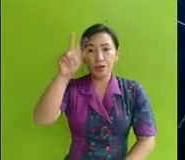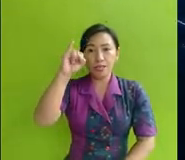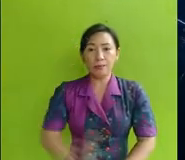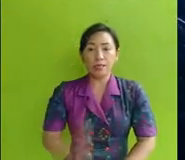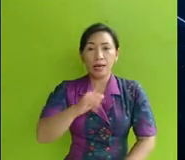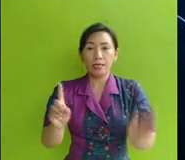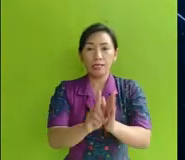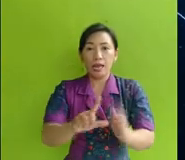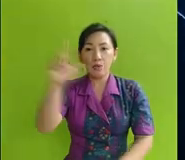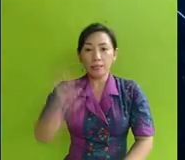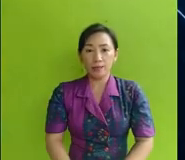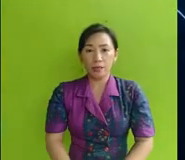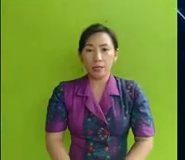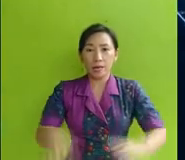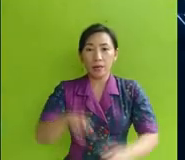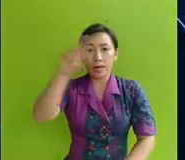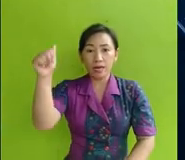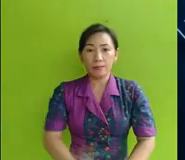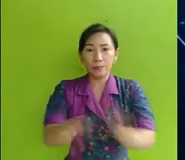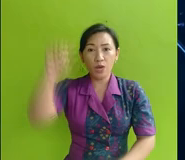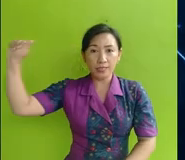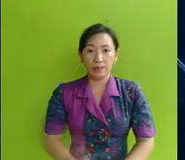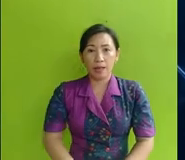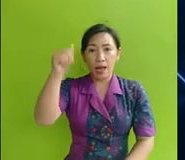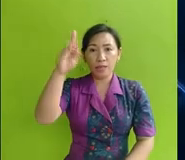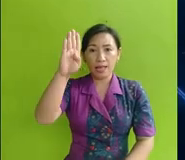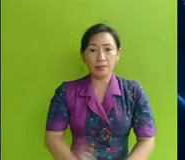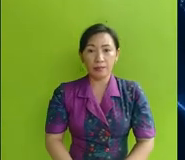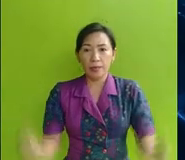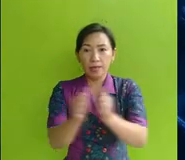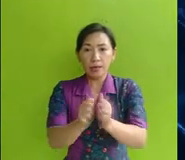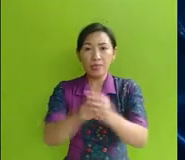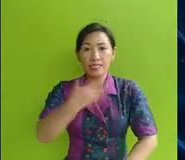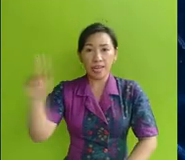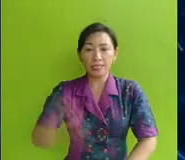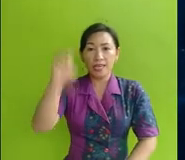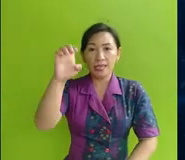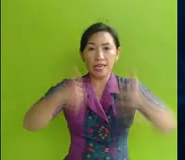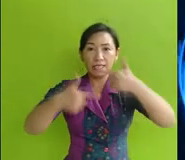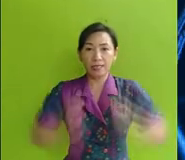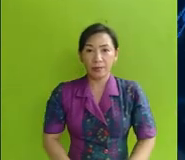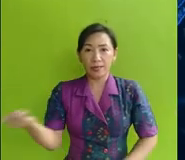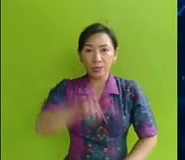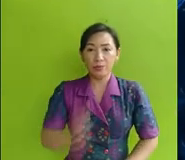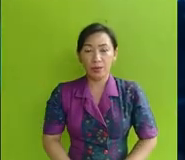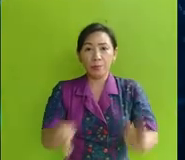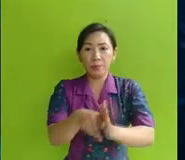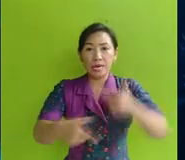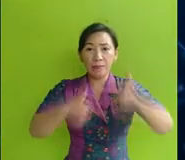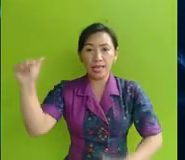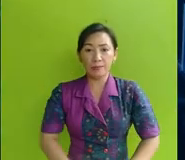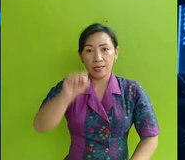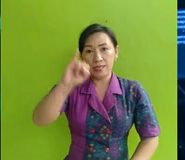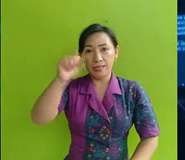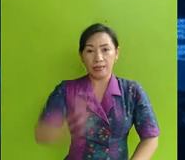dilakukan dalam rangka penguatan akuntabilitas adalah dengan menyediakan e-return, yaitu